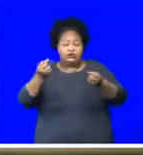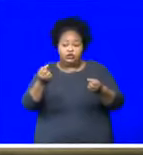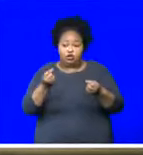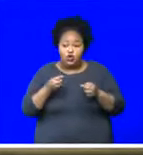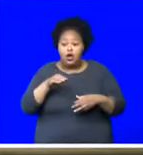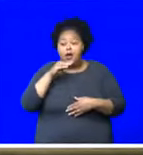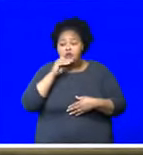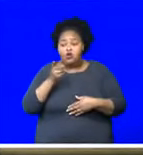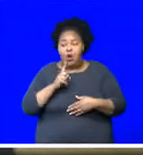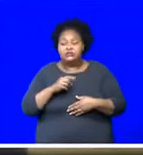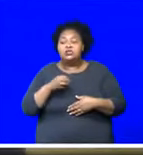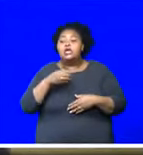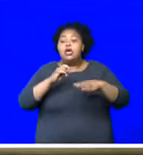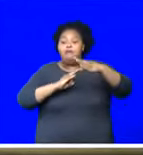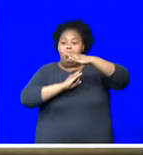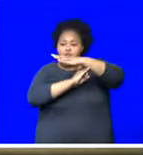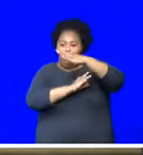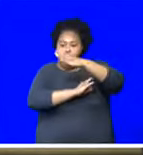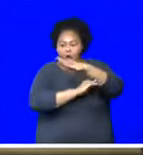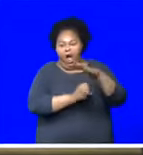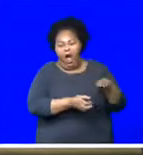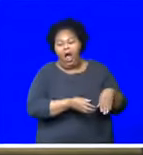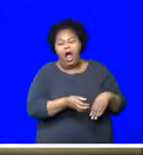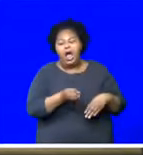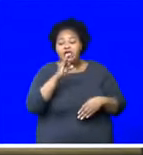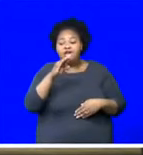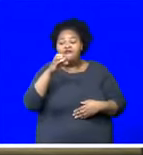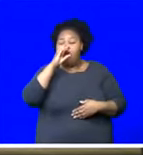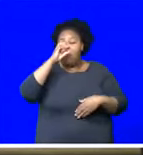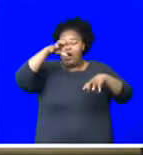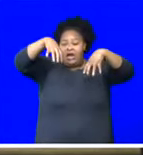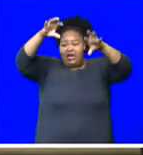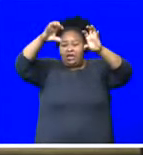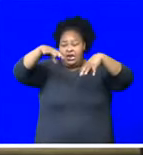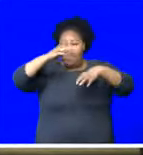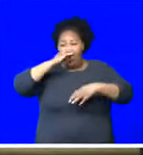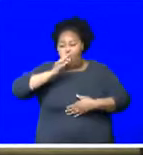kadzela. Kepha-ke nyalo sekwakhiwa emabhuloho latawumela sonke simo.